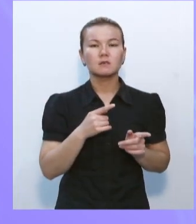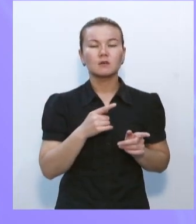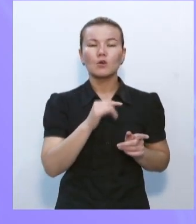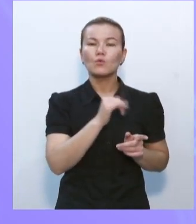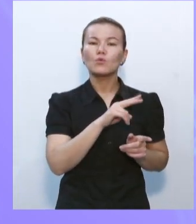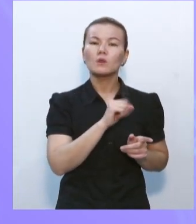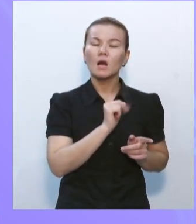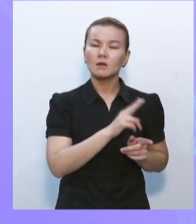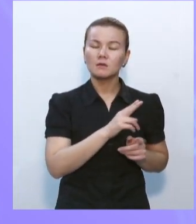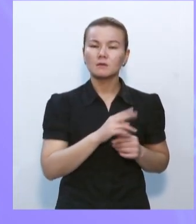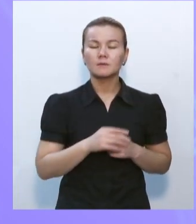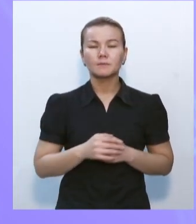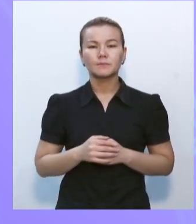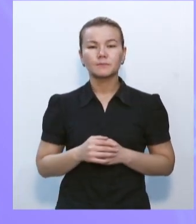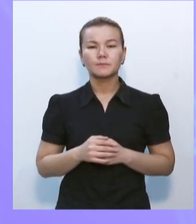улак.